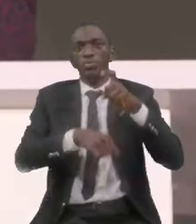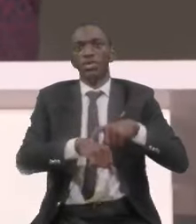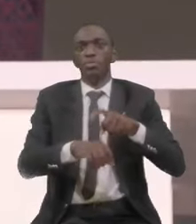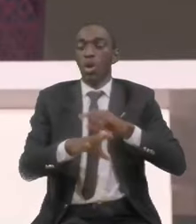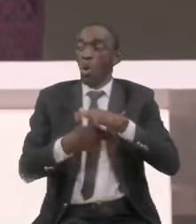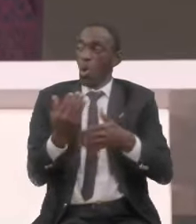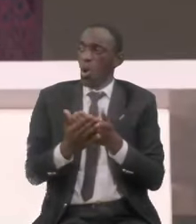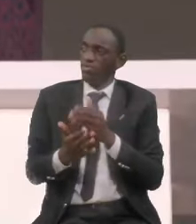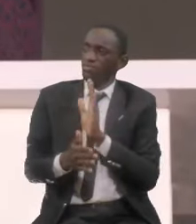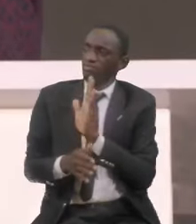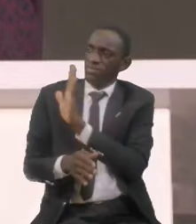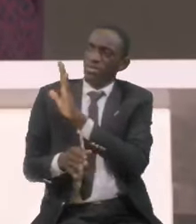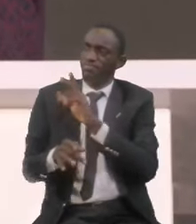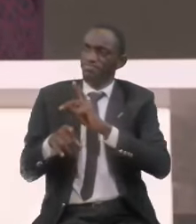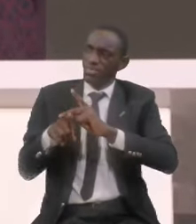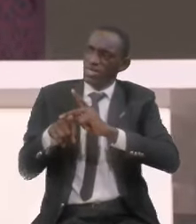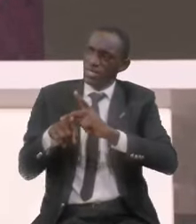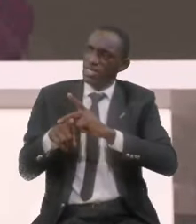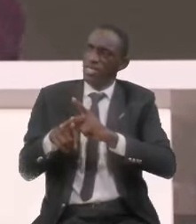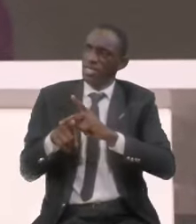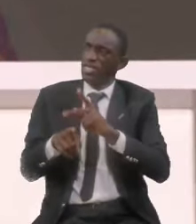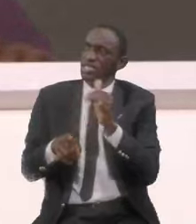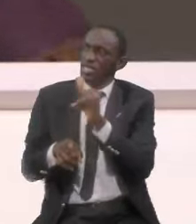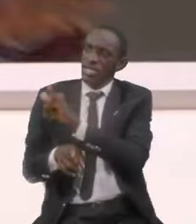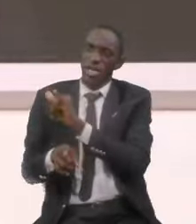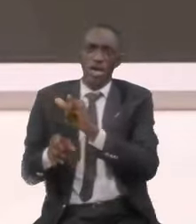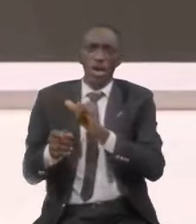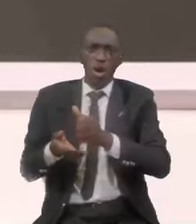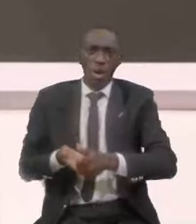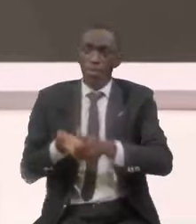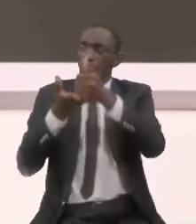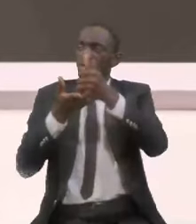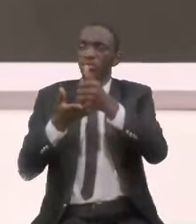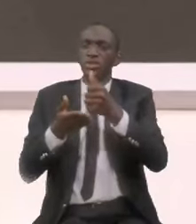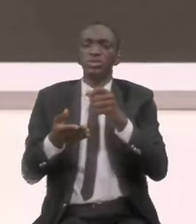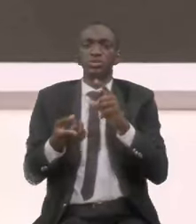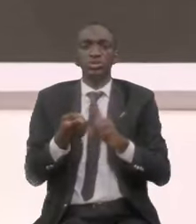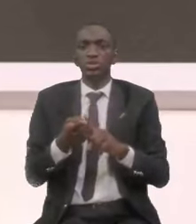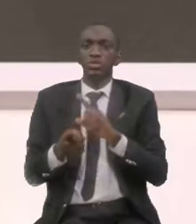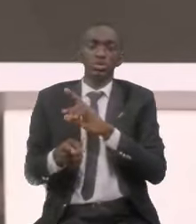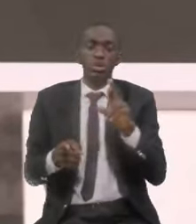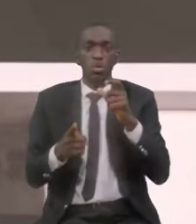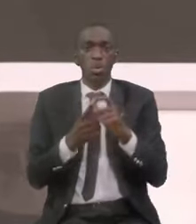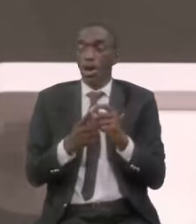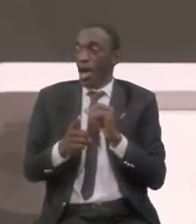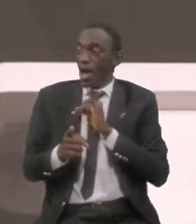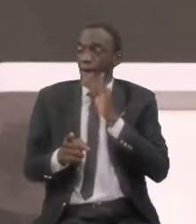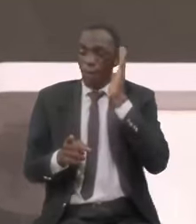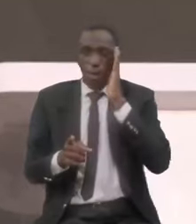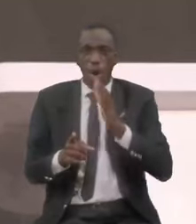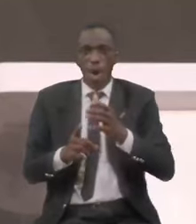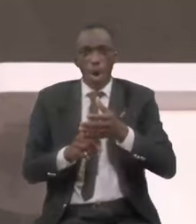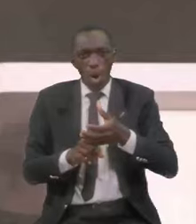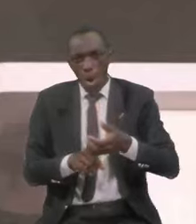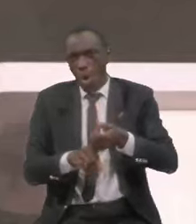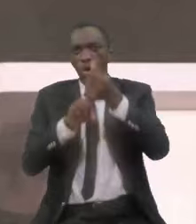Et ces pratiques qui les ont aidés pour aider le monde, je vais maintenir ces pratiques dans